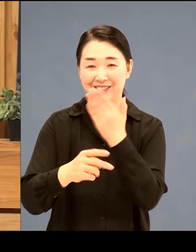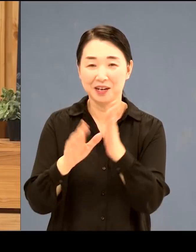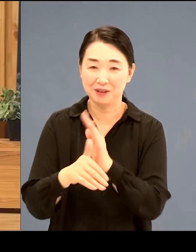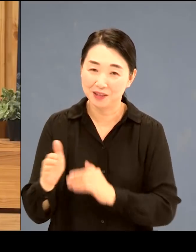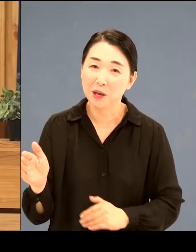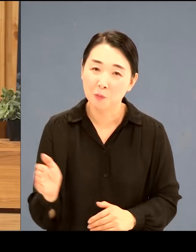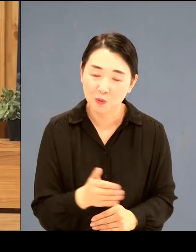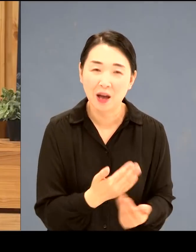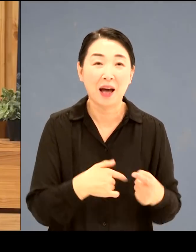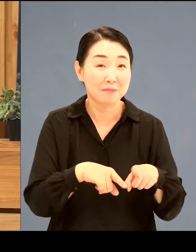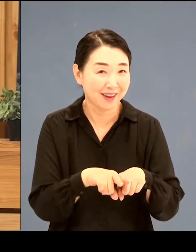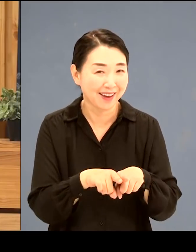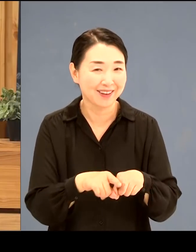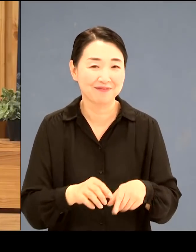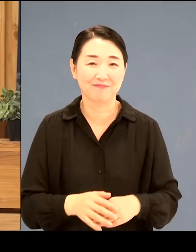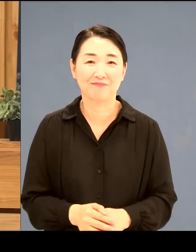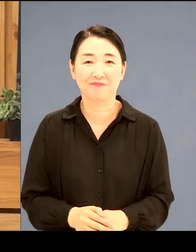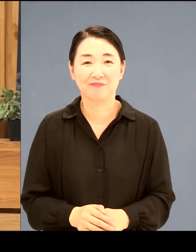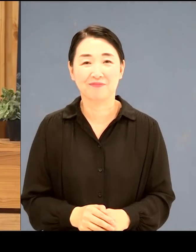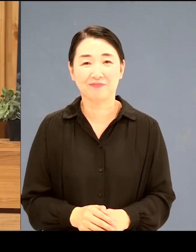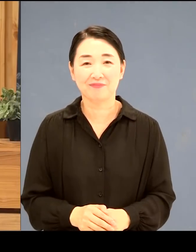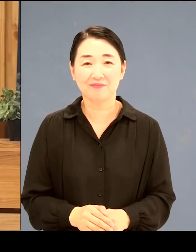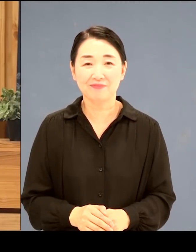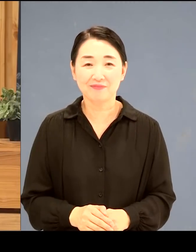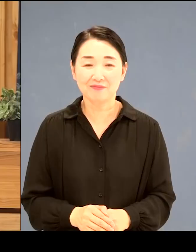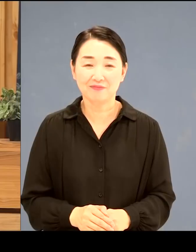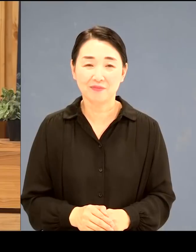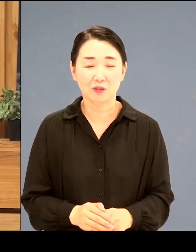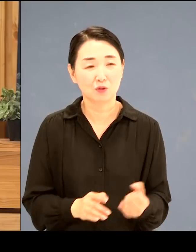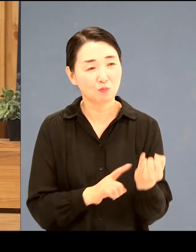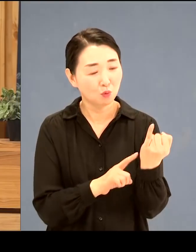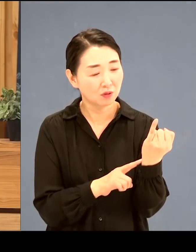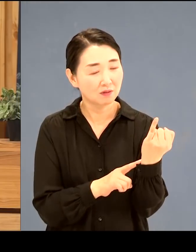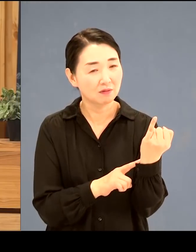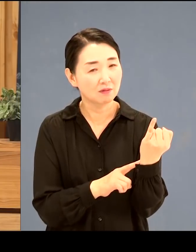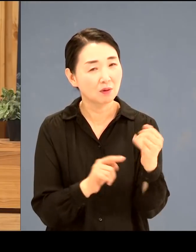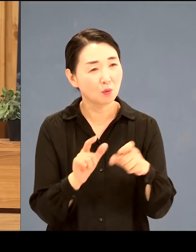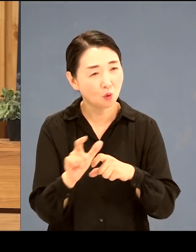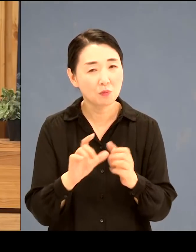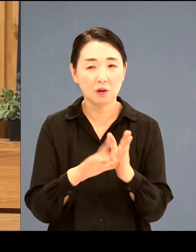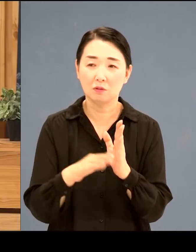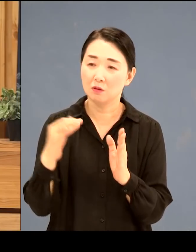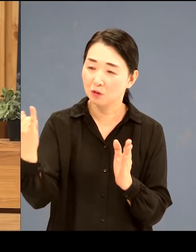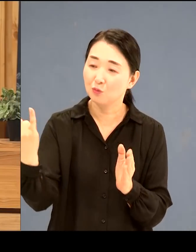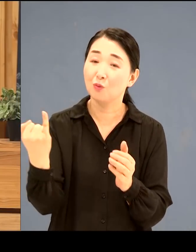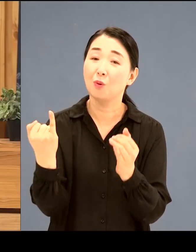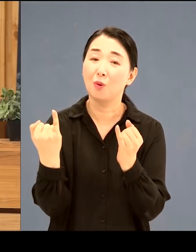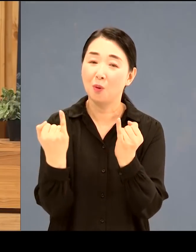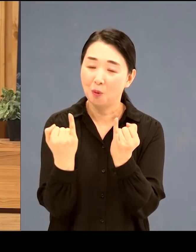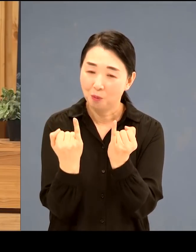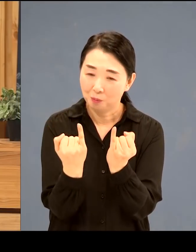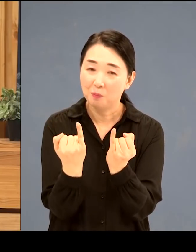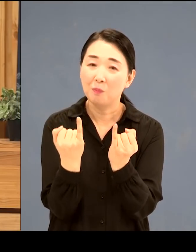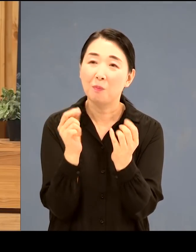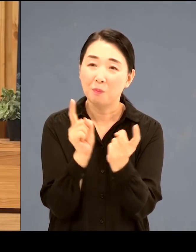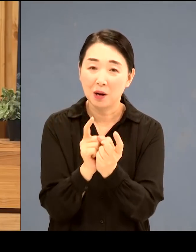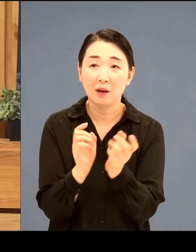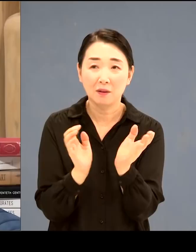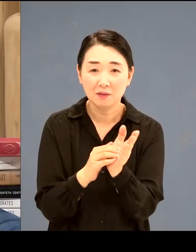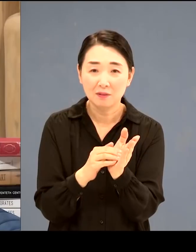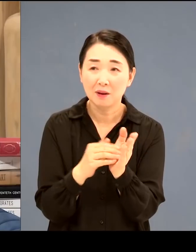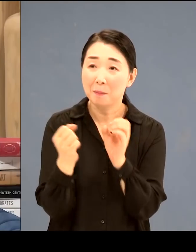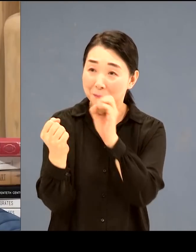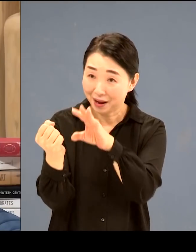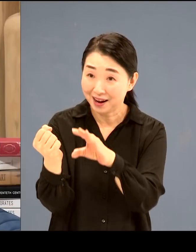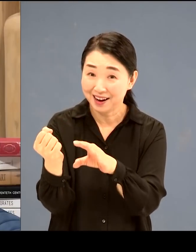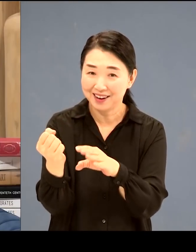네. 같이 하셨군요. 지금 이렇게 본인이 이런 그 고민을 하고 하나님께 기도를 드리다가 최지우 씨를 만나게 됐다는 사연도 최지우 씨에게